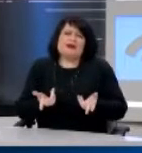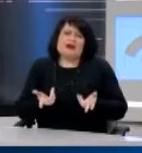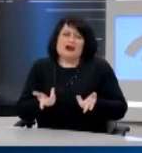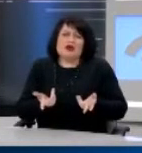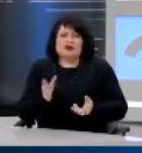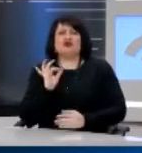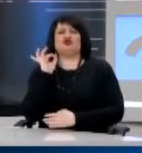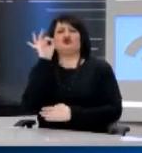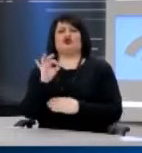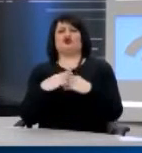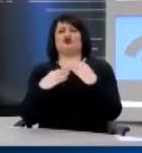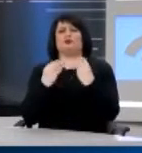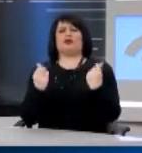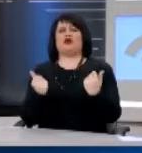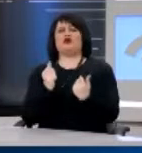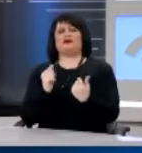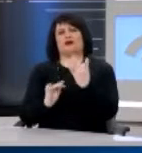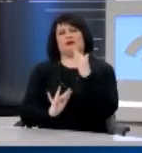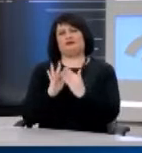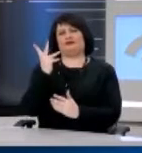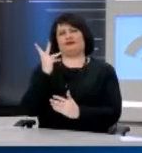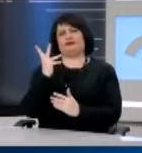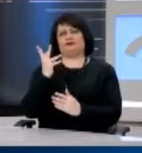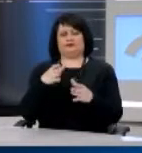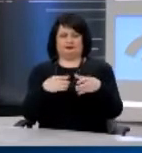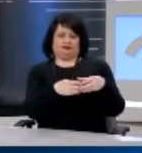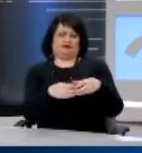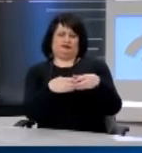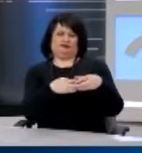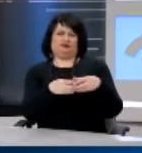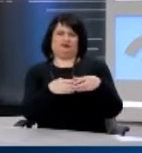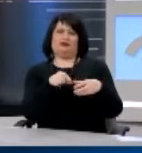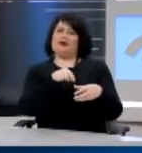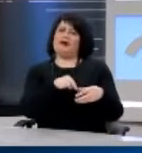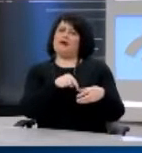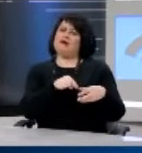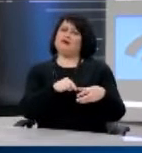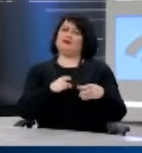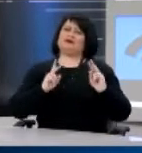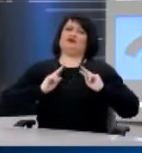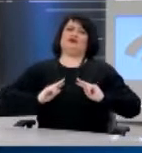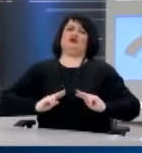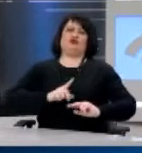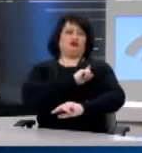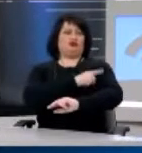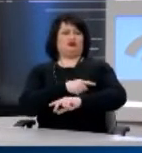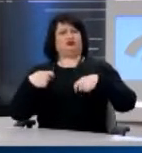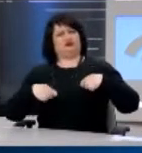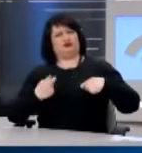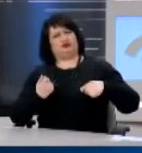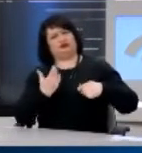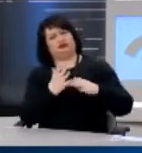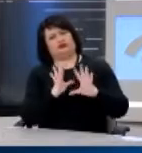ευημερία μιας κοινωνικής μειοψηφίας που απολαμβάνει ενδεχομένως προνόμια και πλούτο.